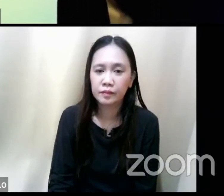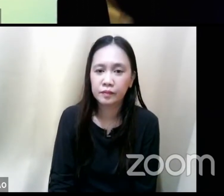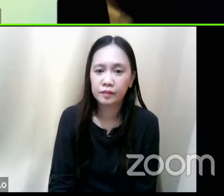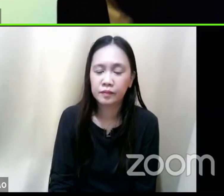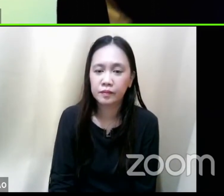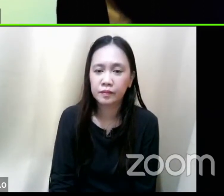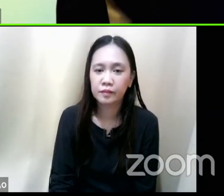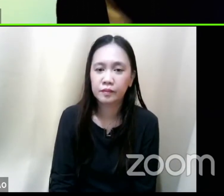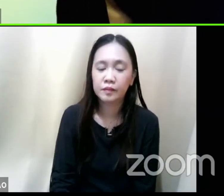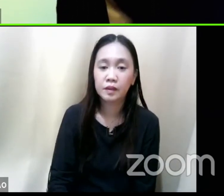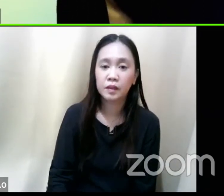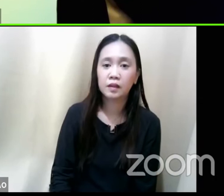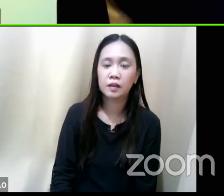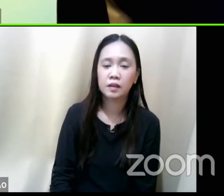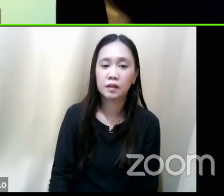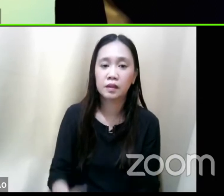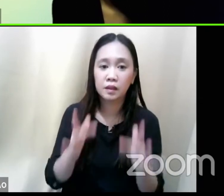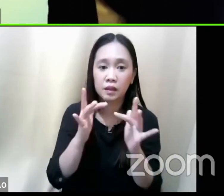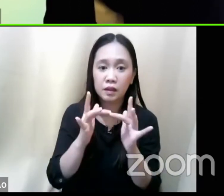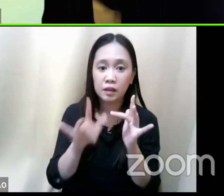Ay, para po na-disconnect po si